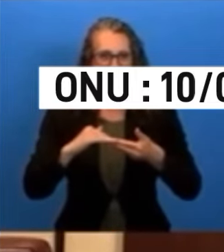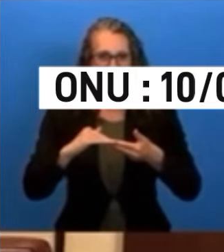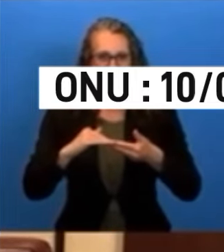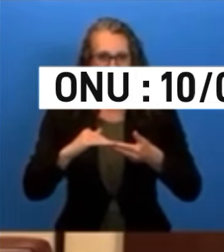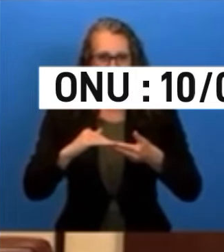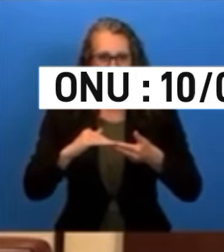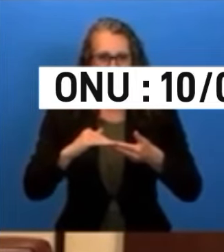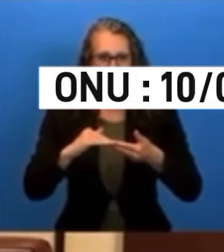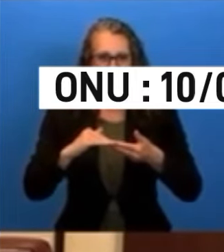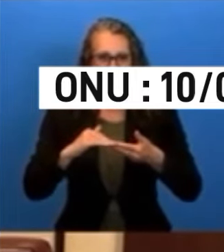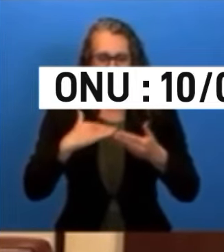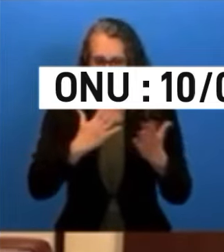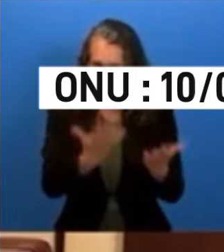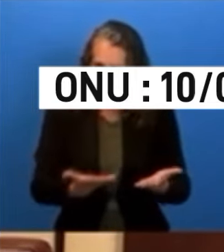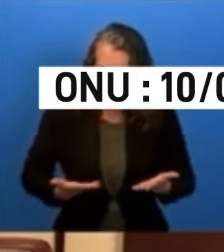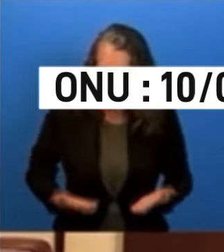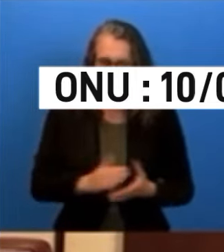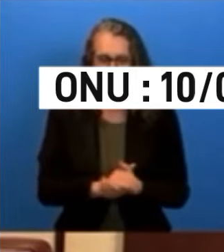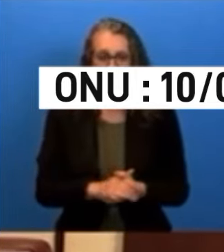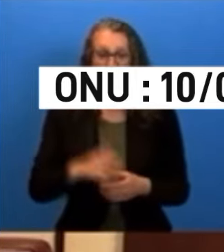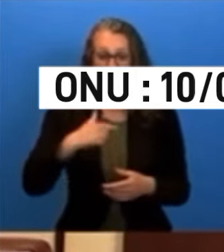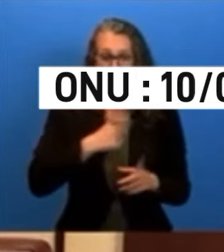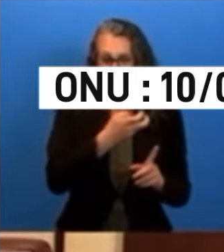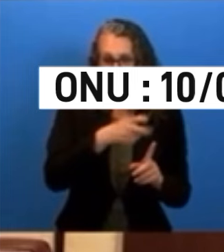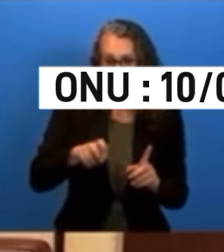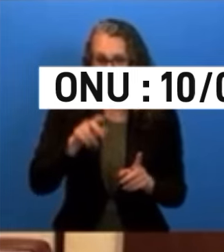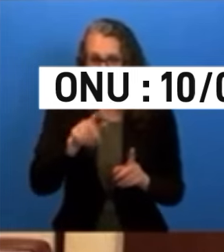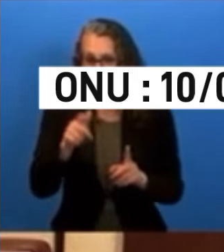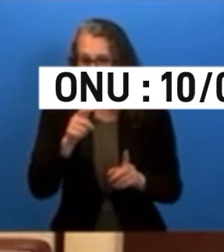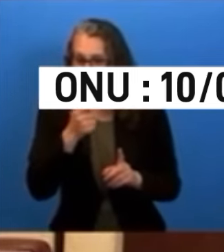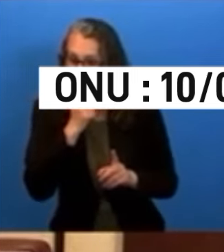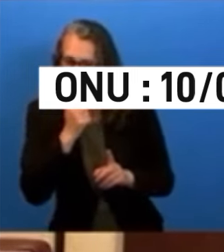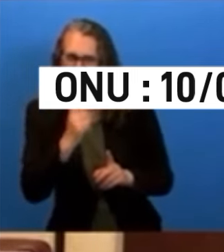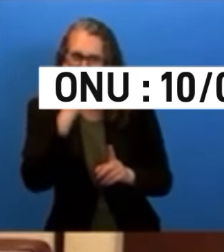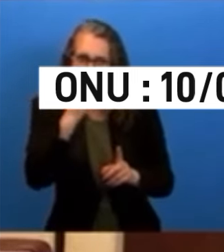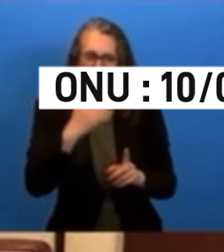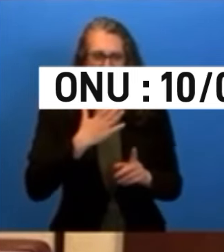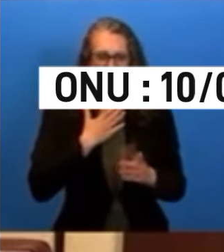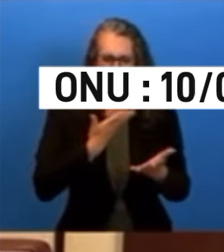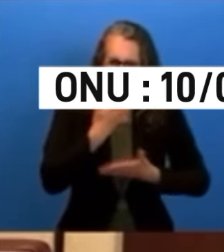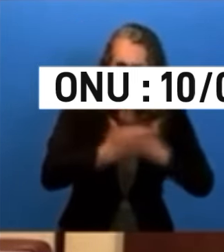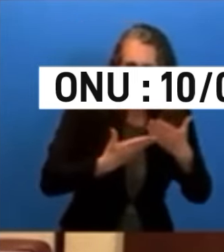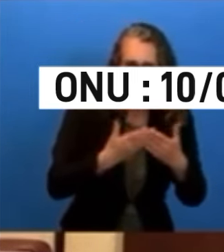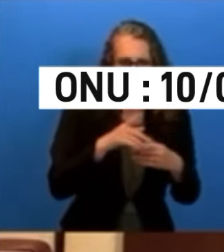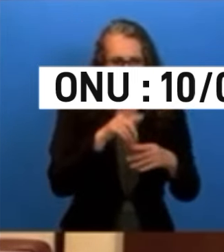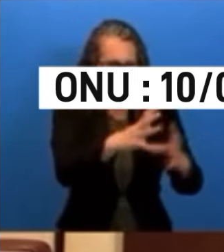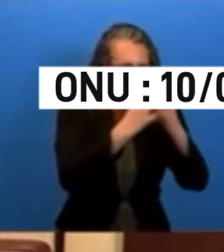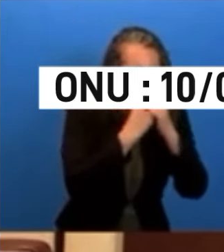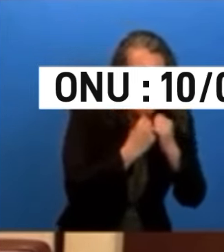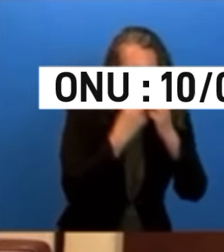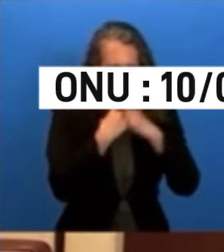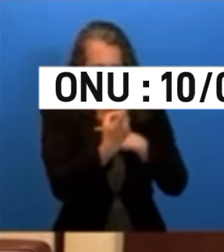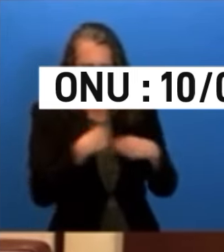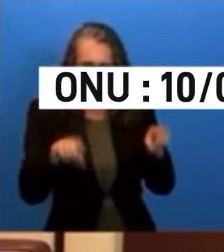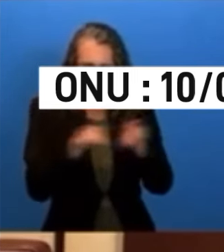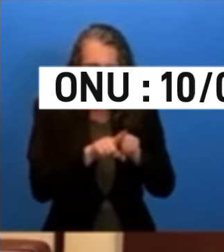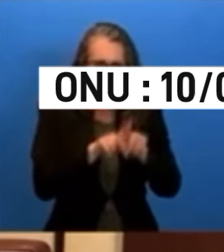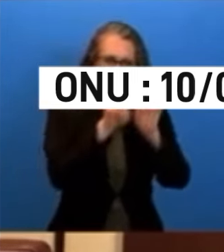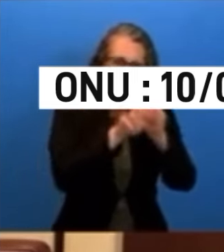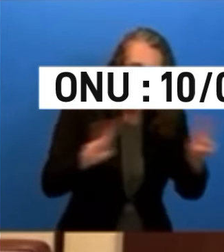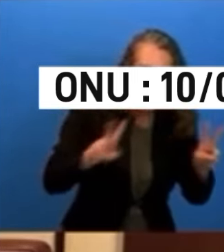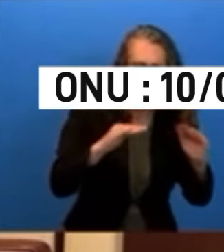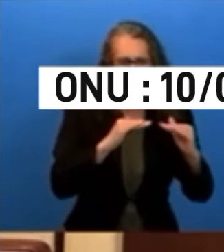الإنسان أوجه لكم تحية، وأود بداية أن نشدد على القيم التي تجمعنا، وهي قيم السلام